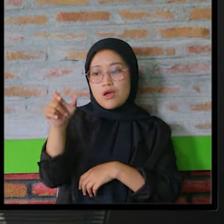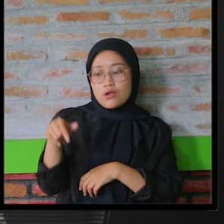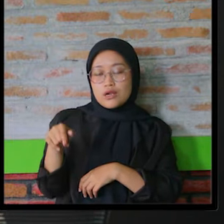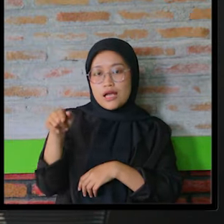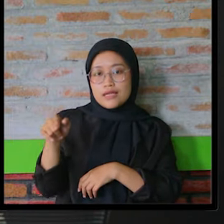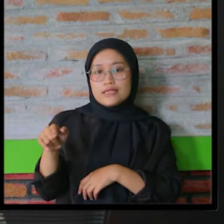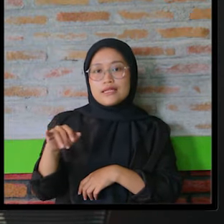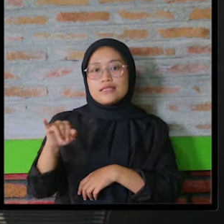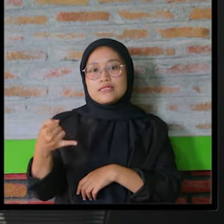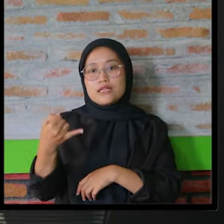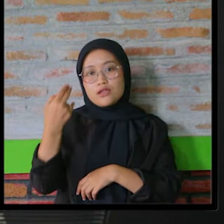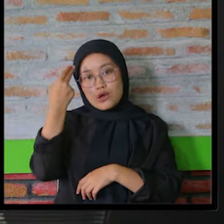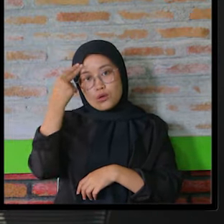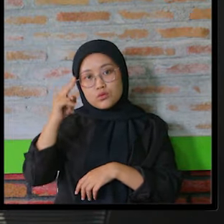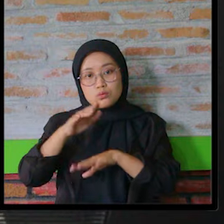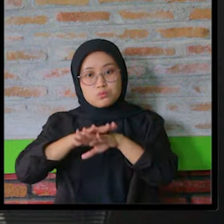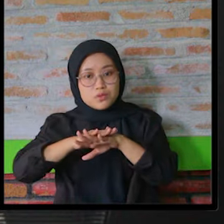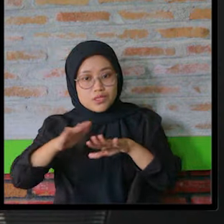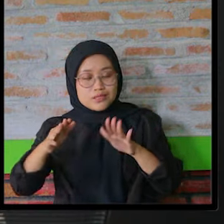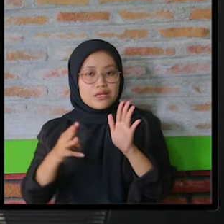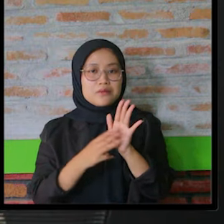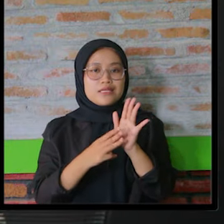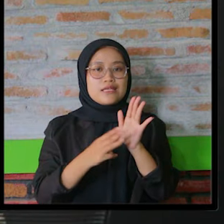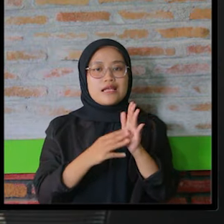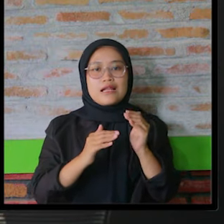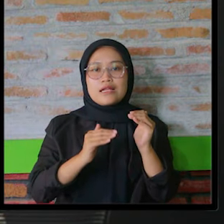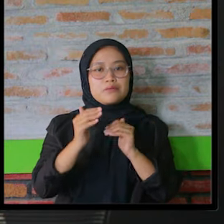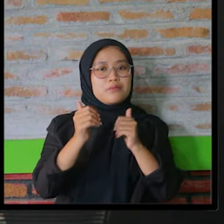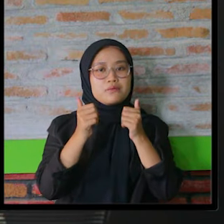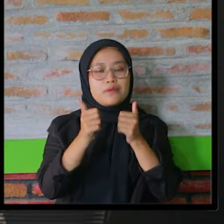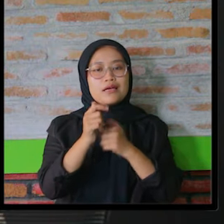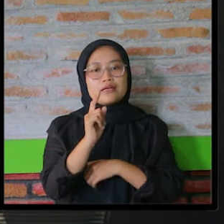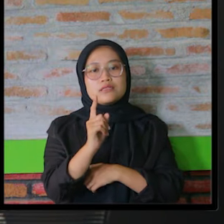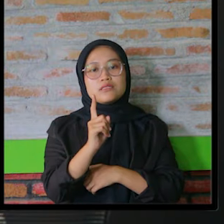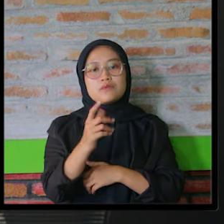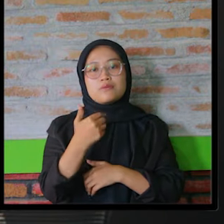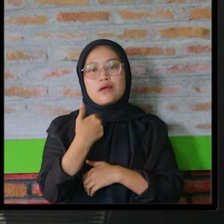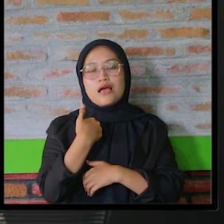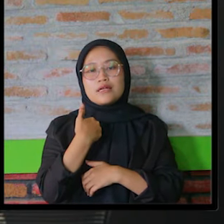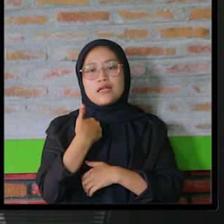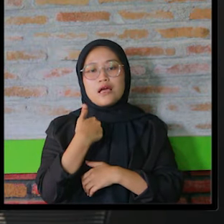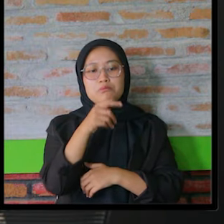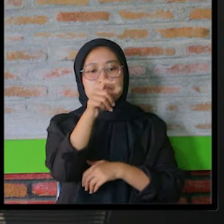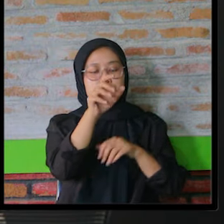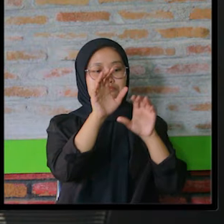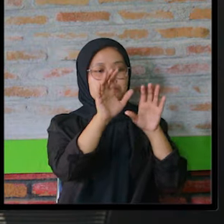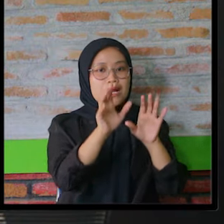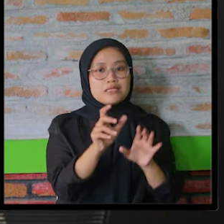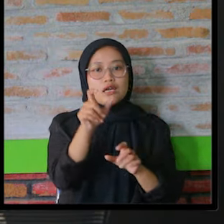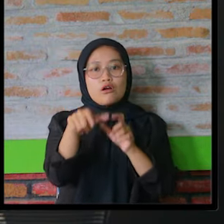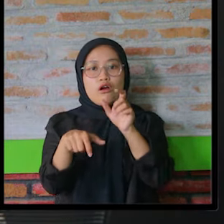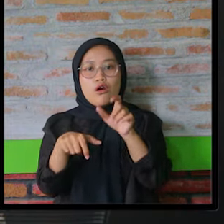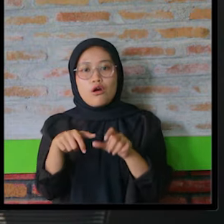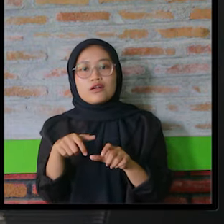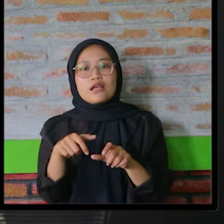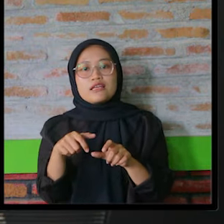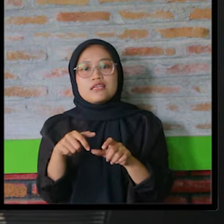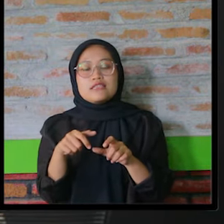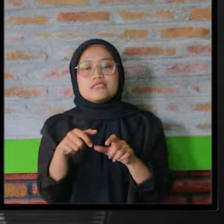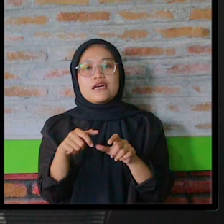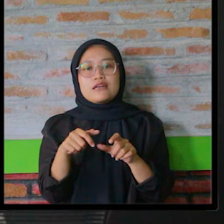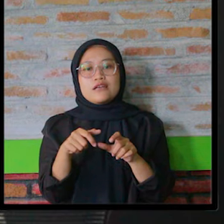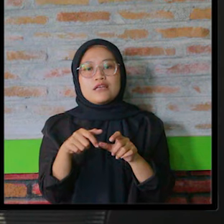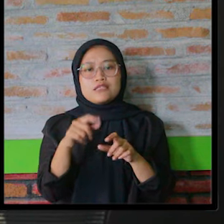nanti untuk Penanganannya lebih ee baik karena ada berbagai pihak yang ada kepedulian gitu ya Bu ya terus juga dari